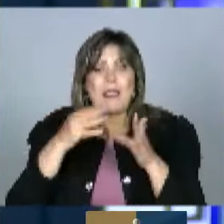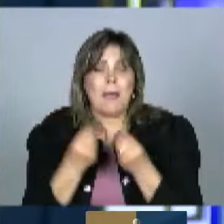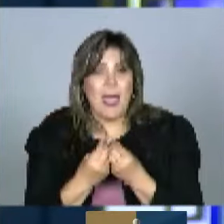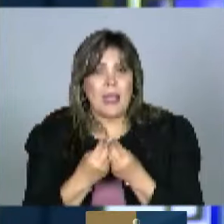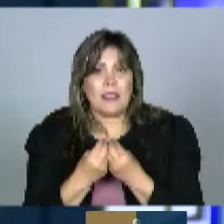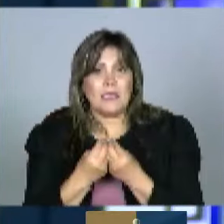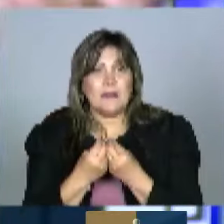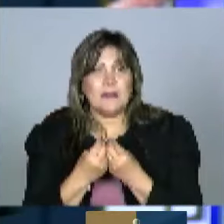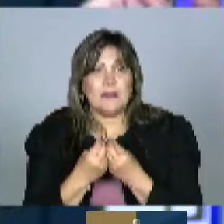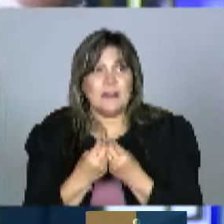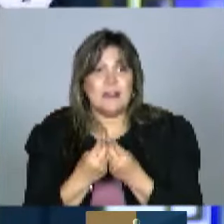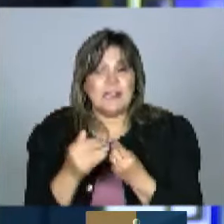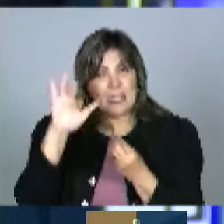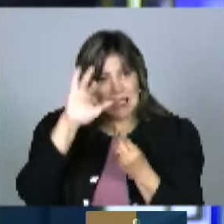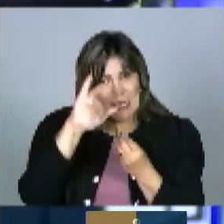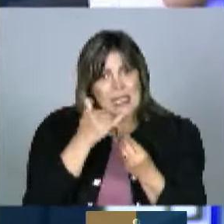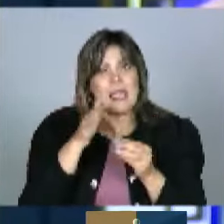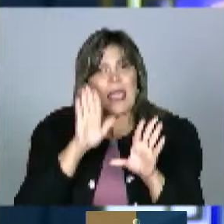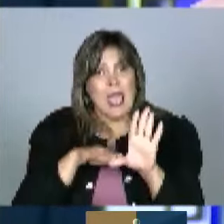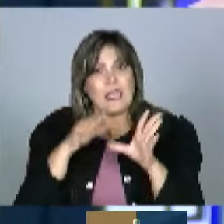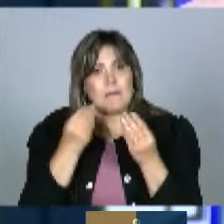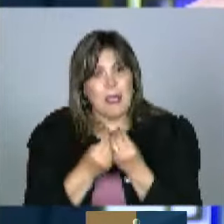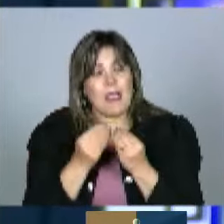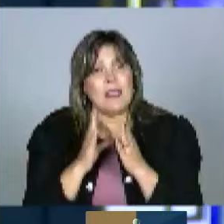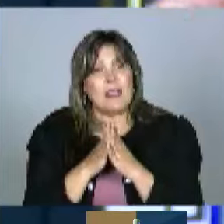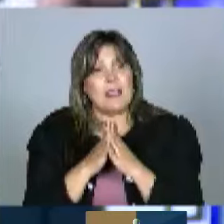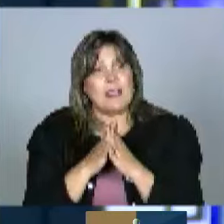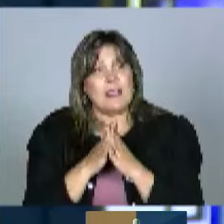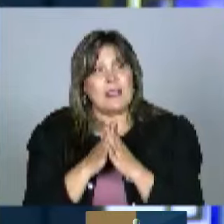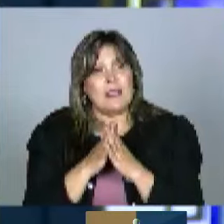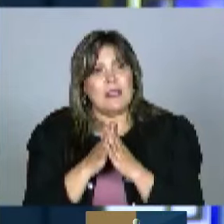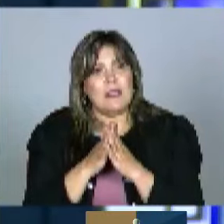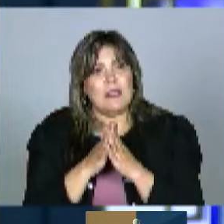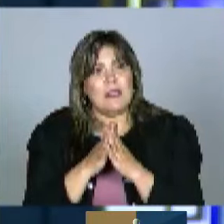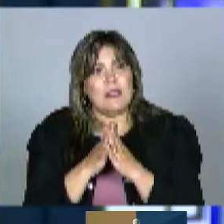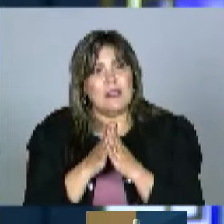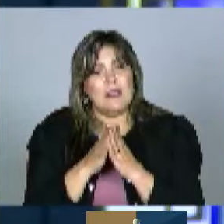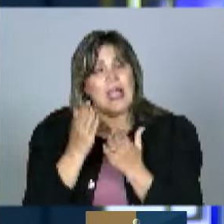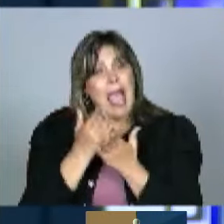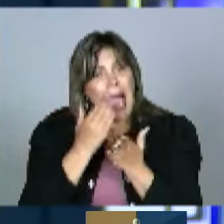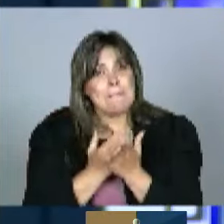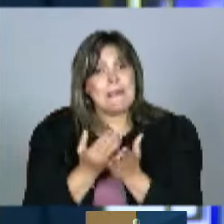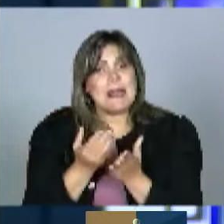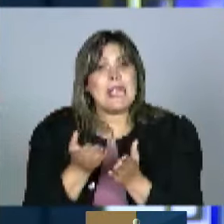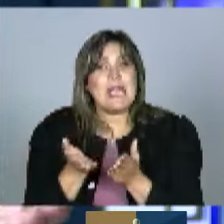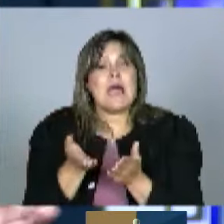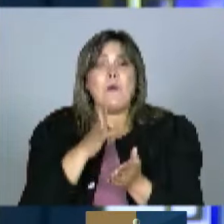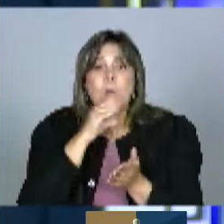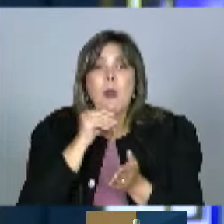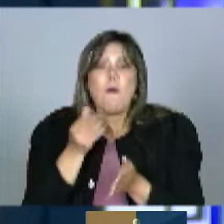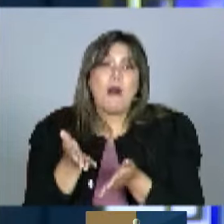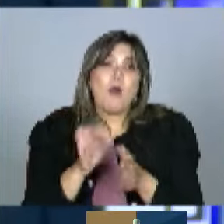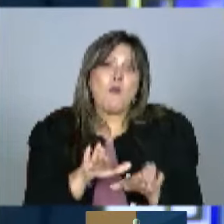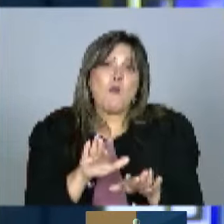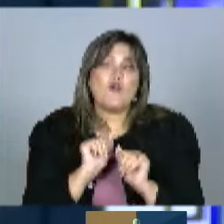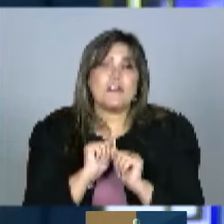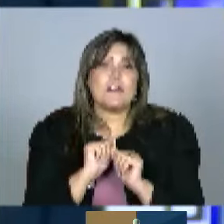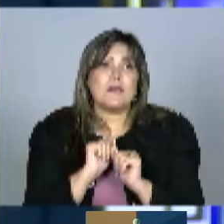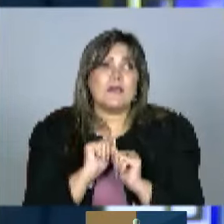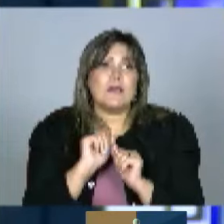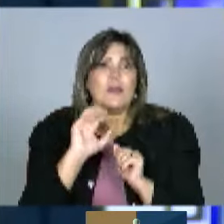معاه ج يعني ليه مسكن زوجيه واقامه واقام معاها قبل الوفاه فتره لعلاجه يبقى